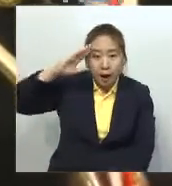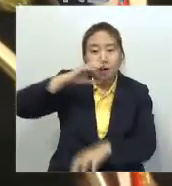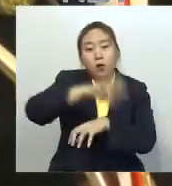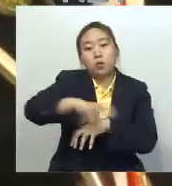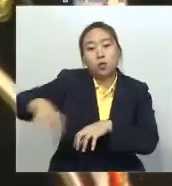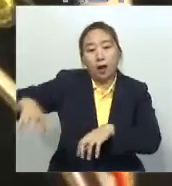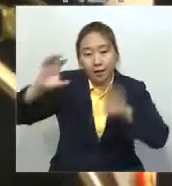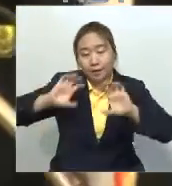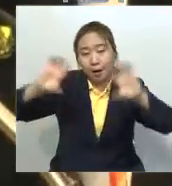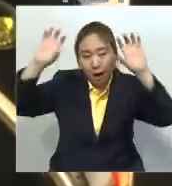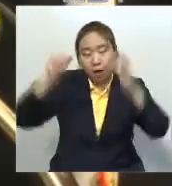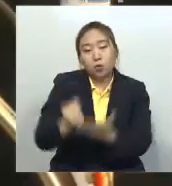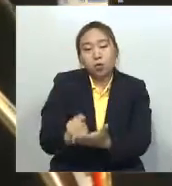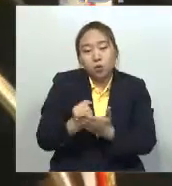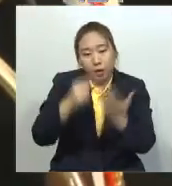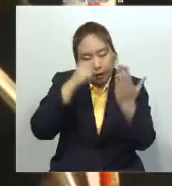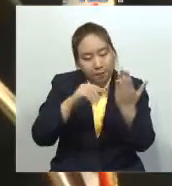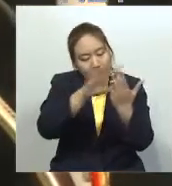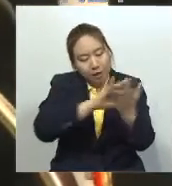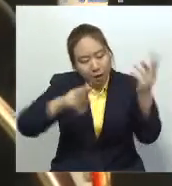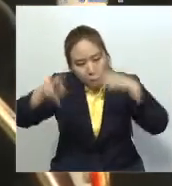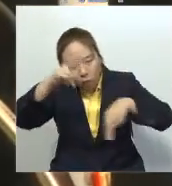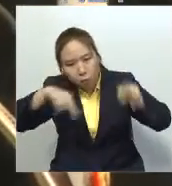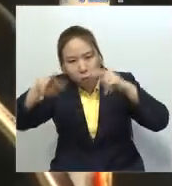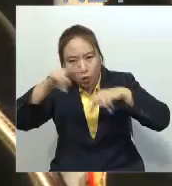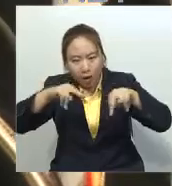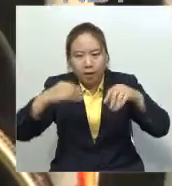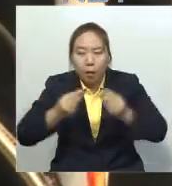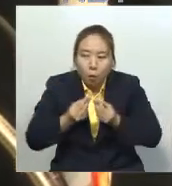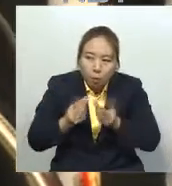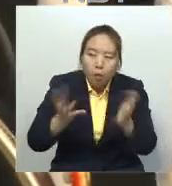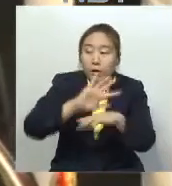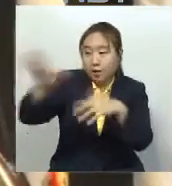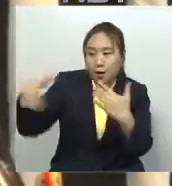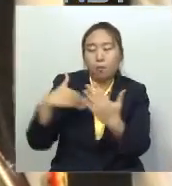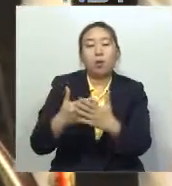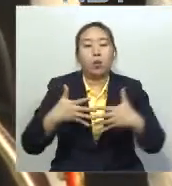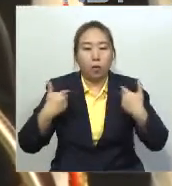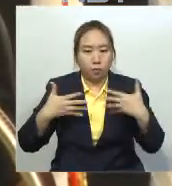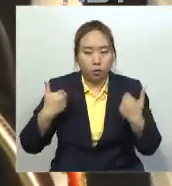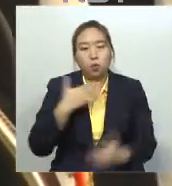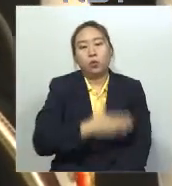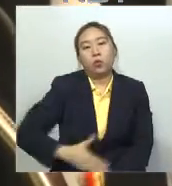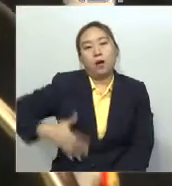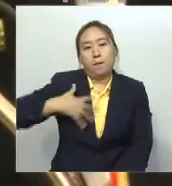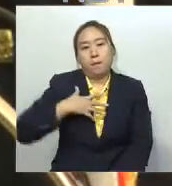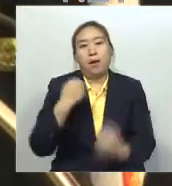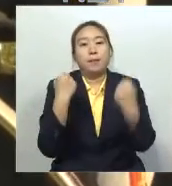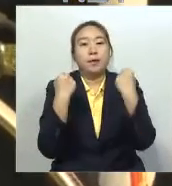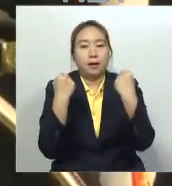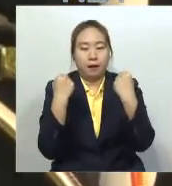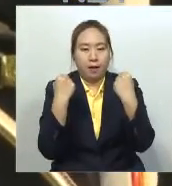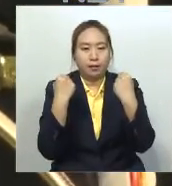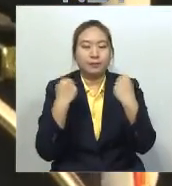งานราชการต่างๆช่วยกันดูแลชาติบ้านเมืองพร้อมอวยพรให้ทุกคนมีความสุขมีสุขภาพร่างกายที่แ